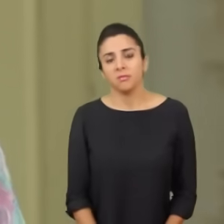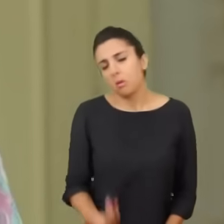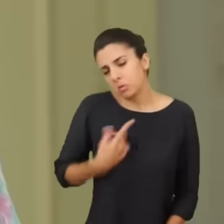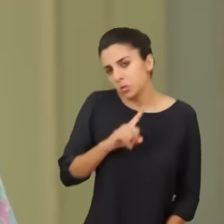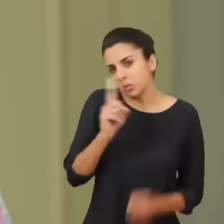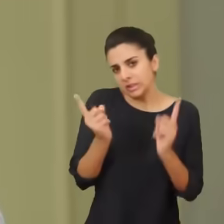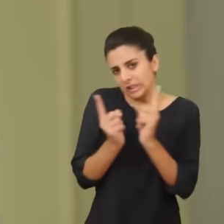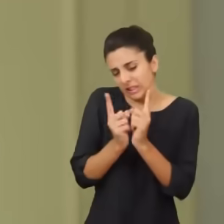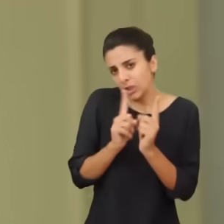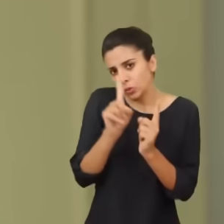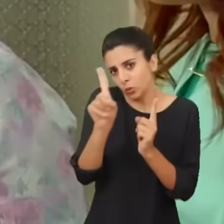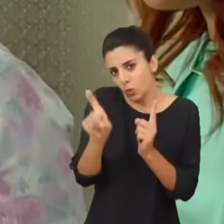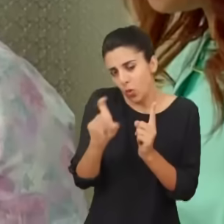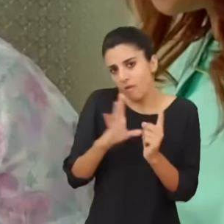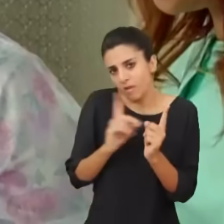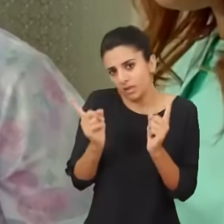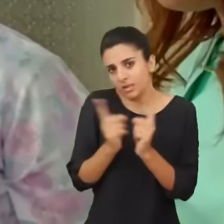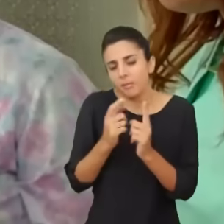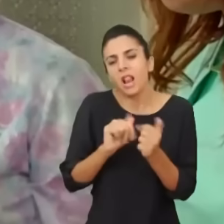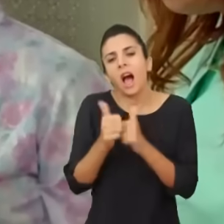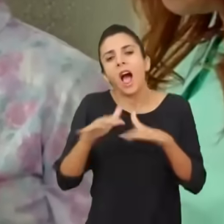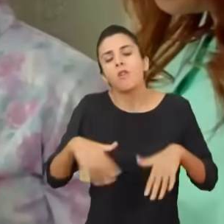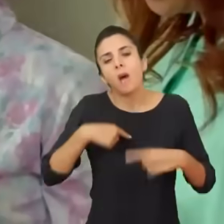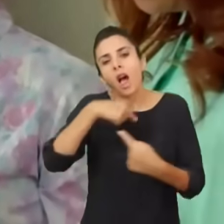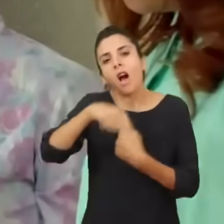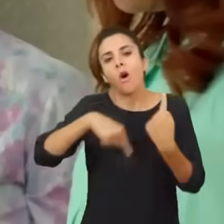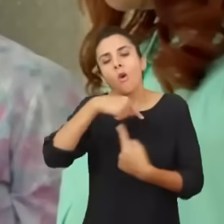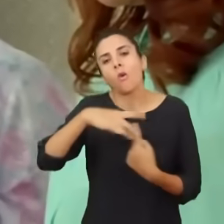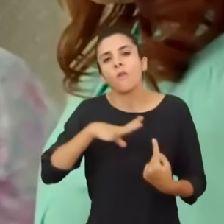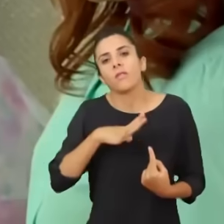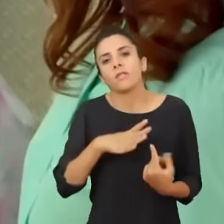Sordum sadece, aklım geldi. Eşofmanımı arayayım ya.